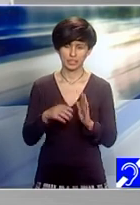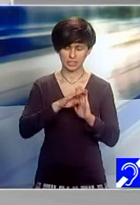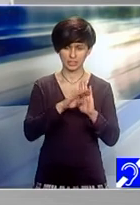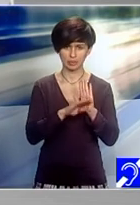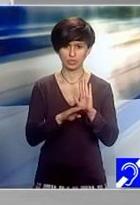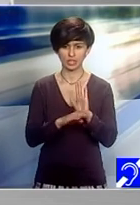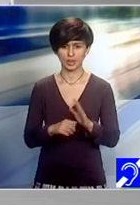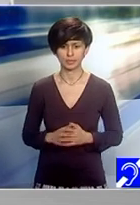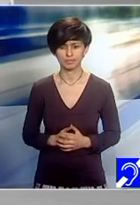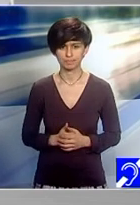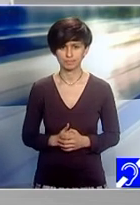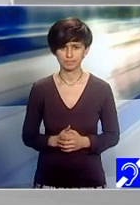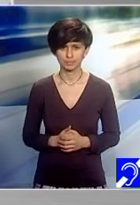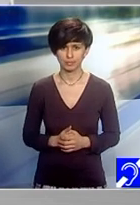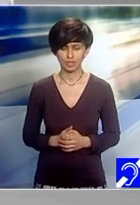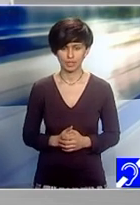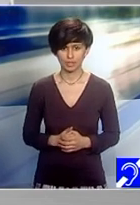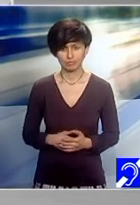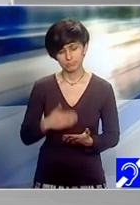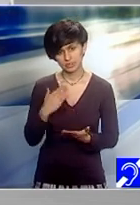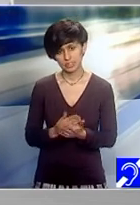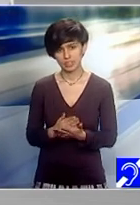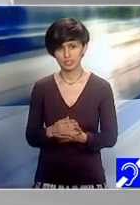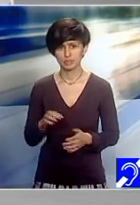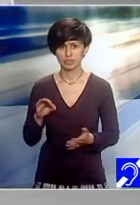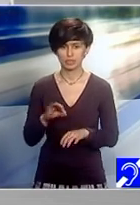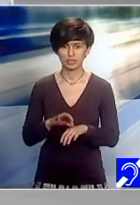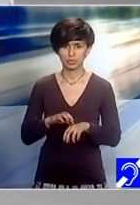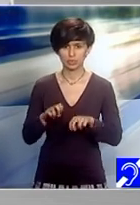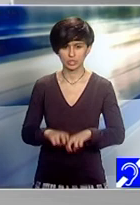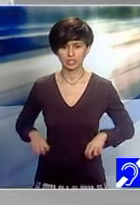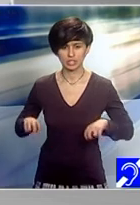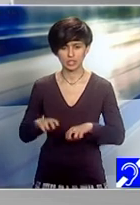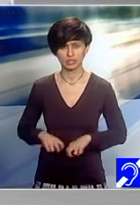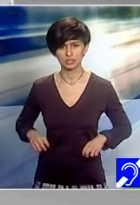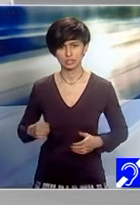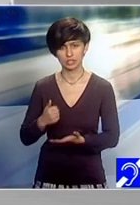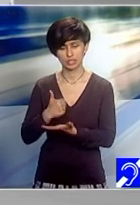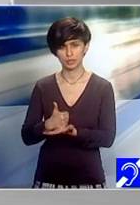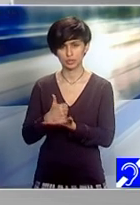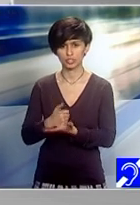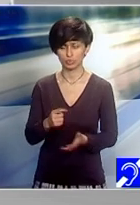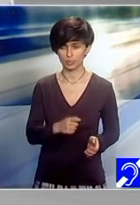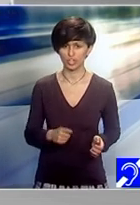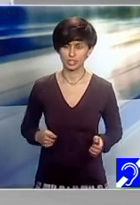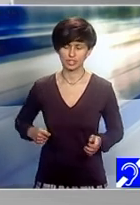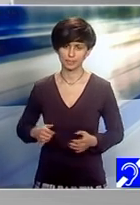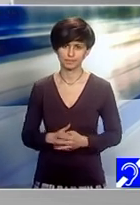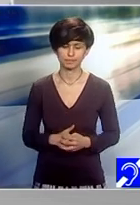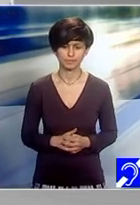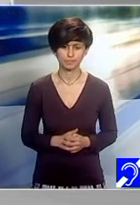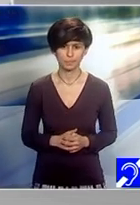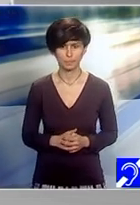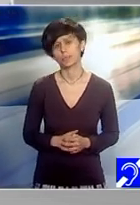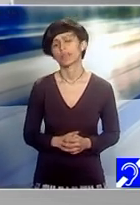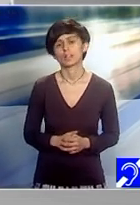certificare biopsică, un diagnostic pozitiv tot din bugetul proiectului. Până acum, din ce am făcut din